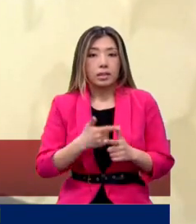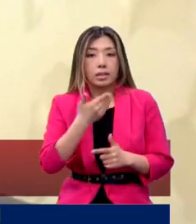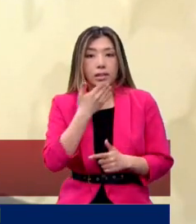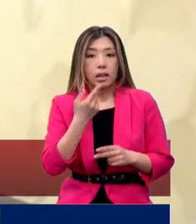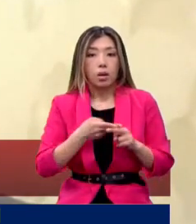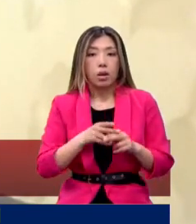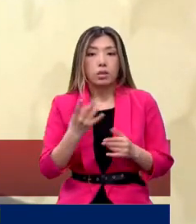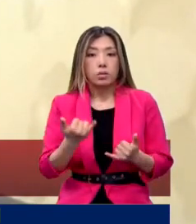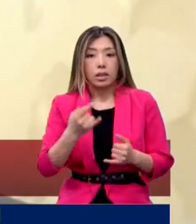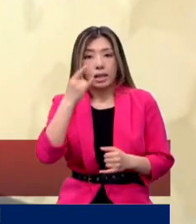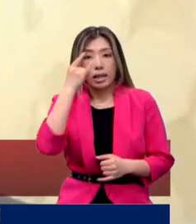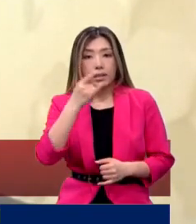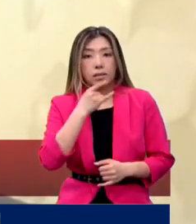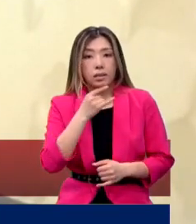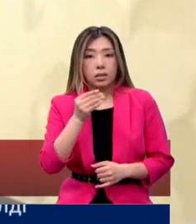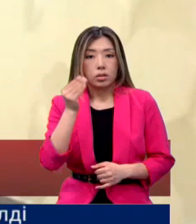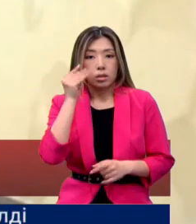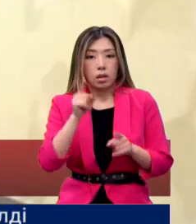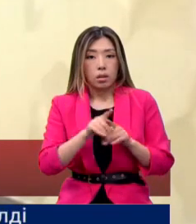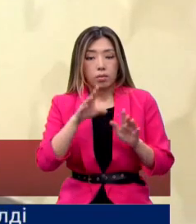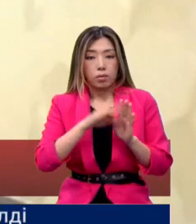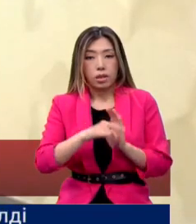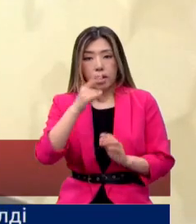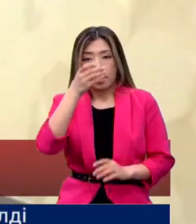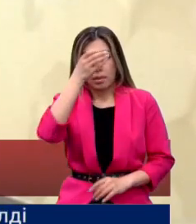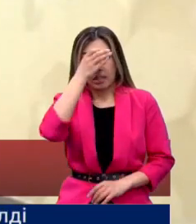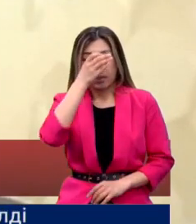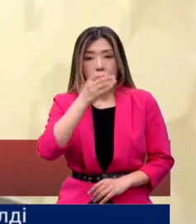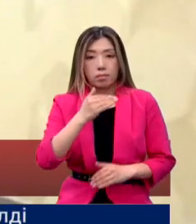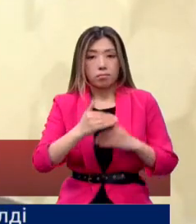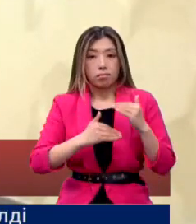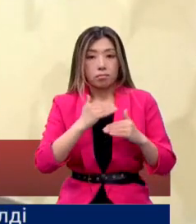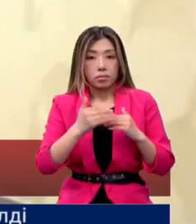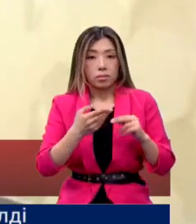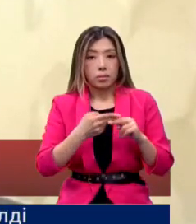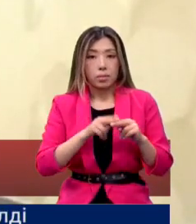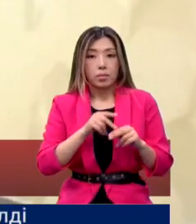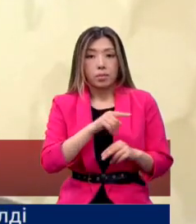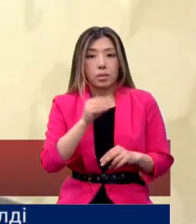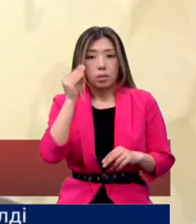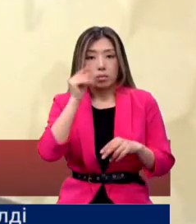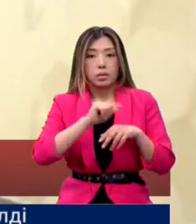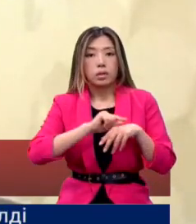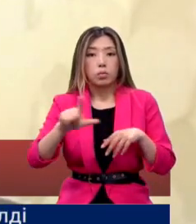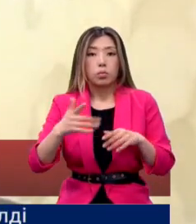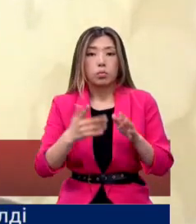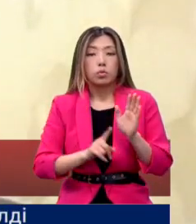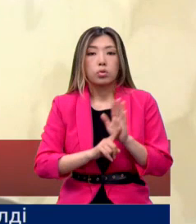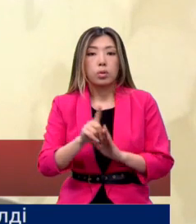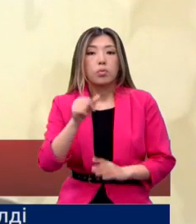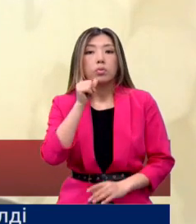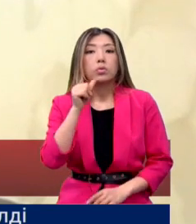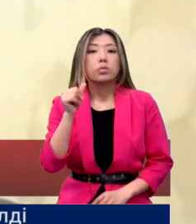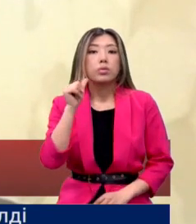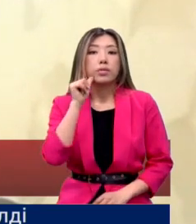сегодня именно Казахстан рассматривается как такой образовательный хаб. И эта тенденция складывается вот буквально с